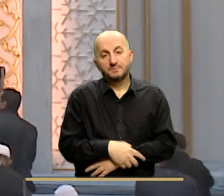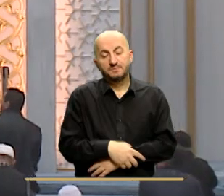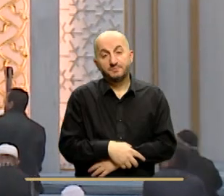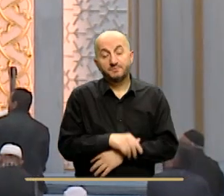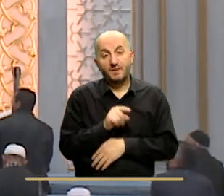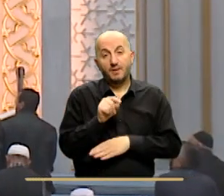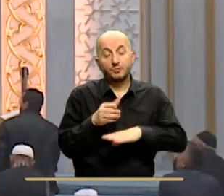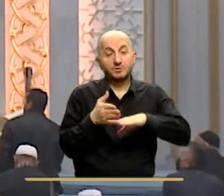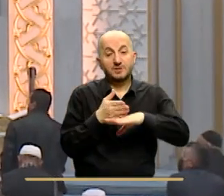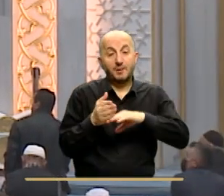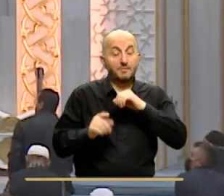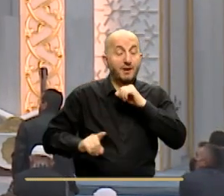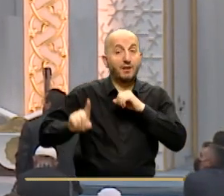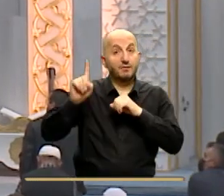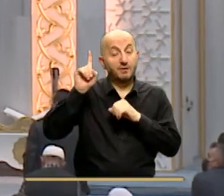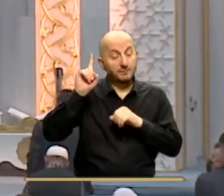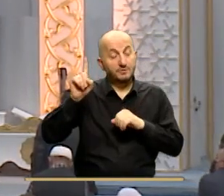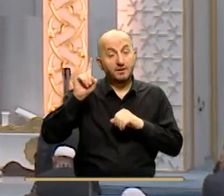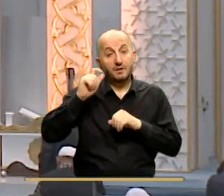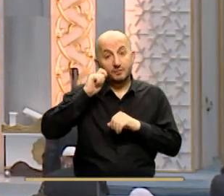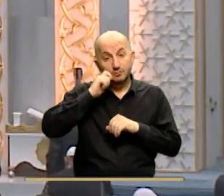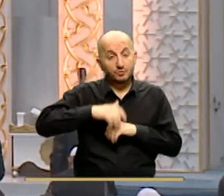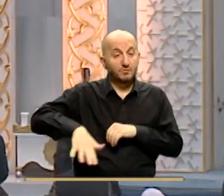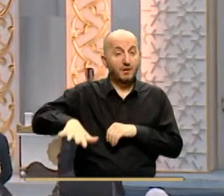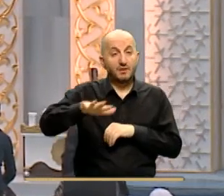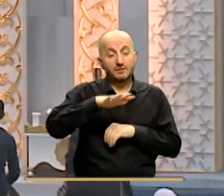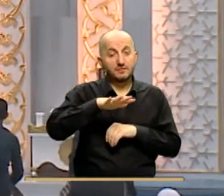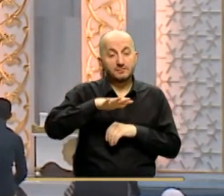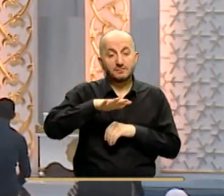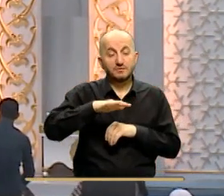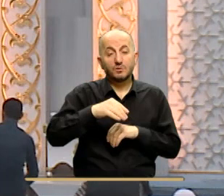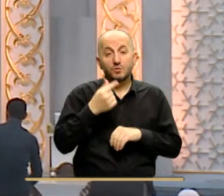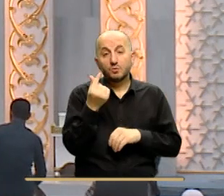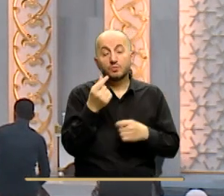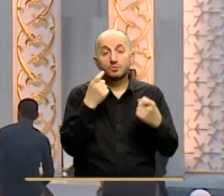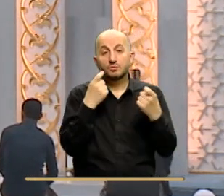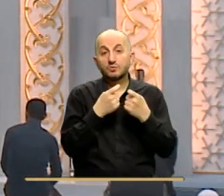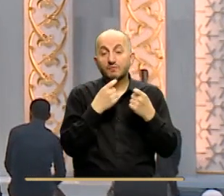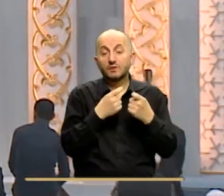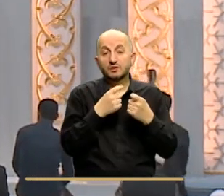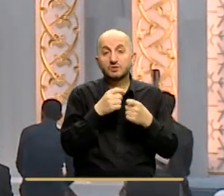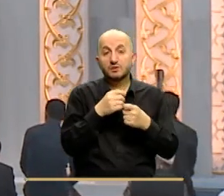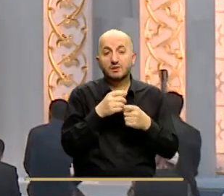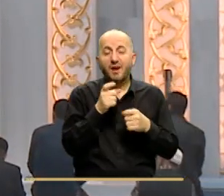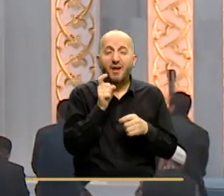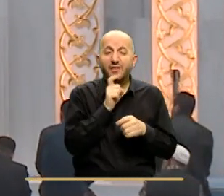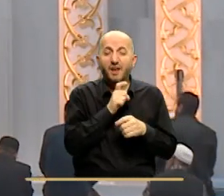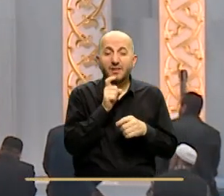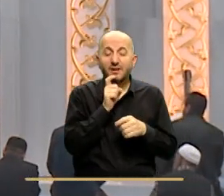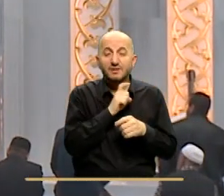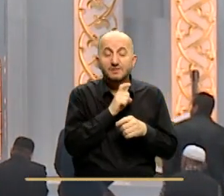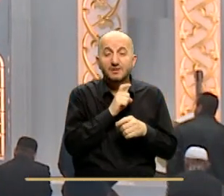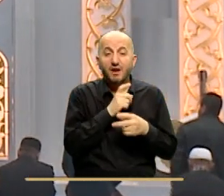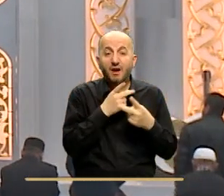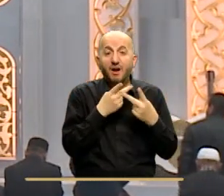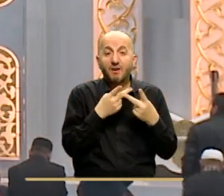Bu sebeple Allah Celle Celaluhu müminlerin Uhud Savaşı'ndaki hatalarını